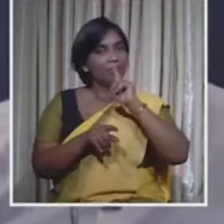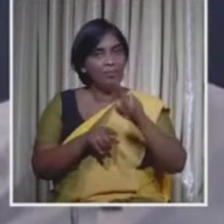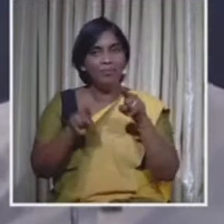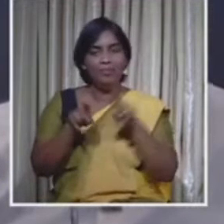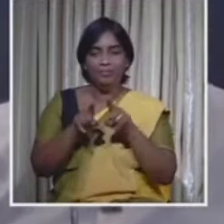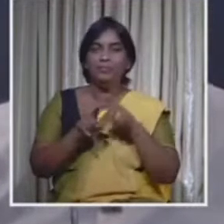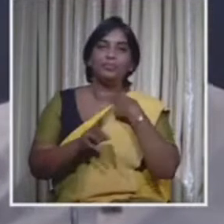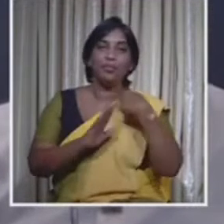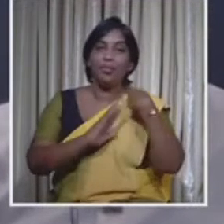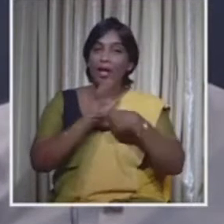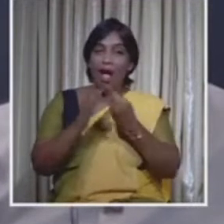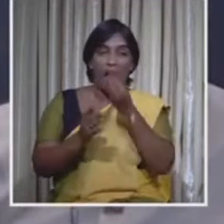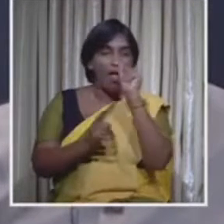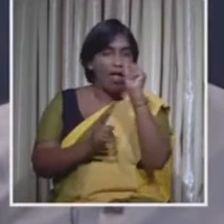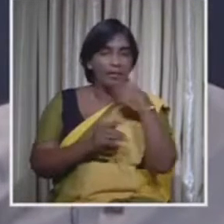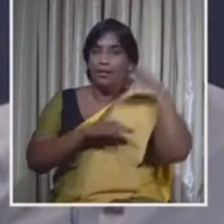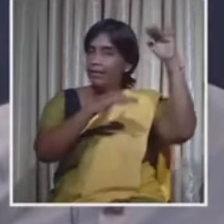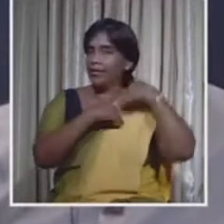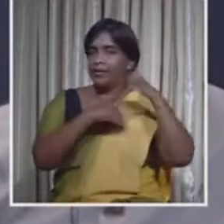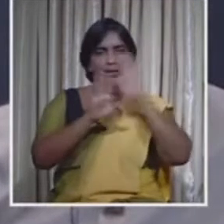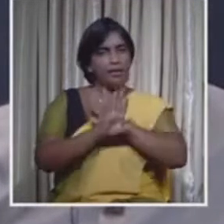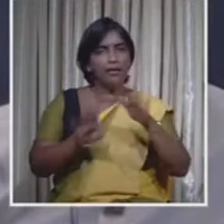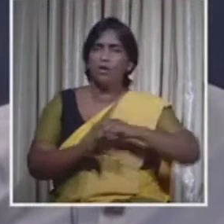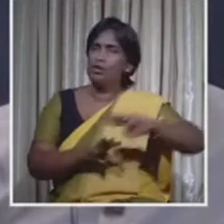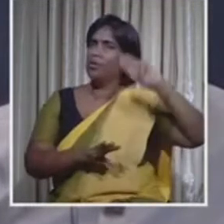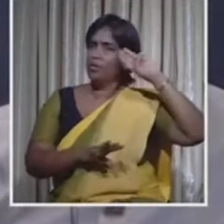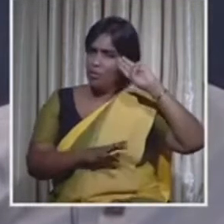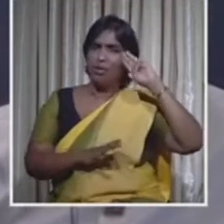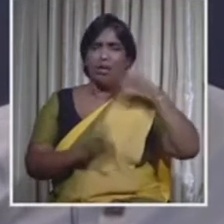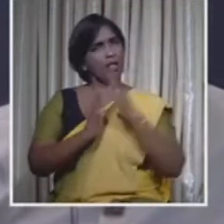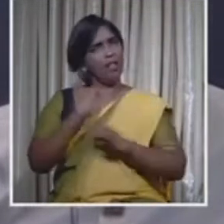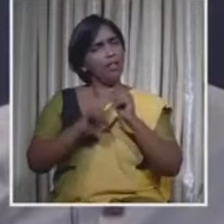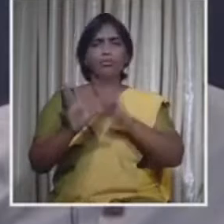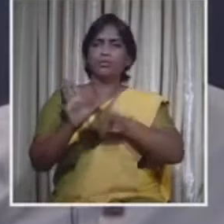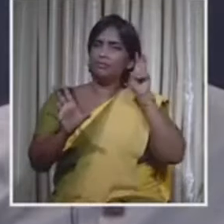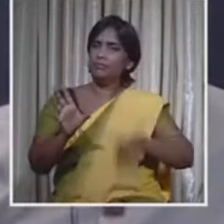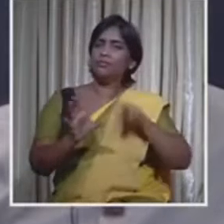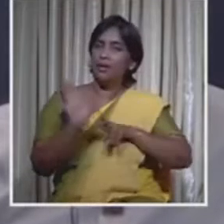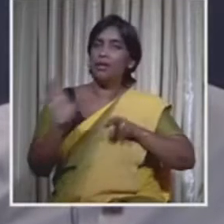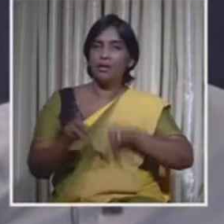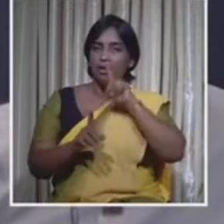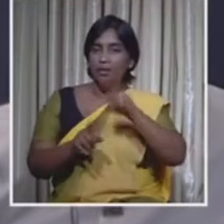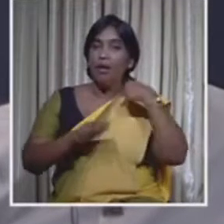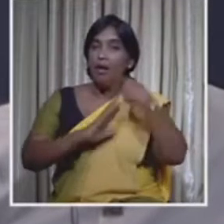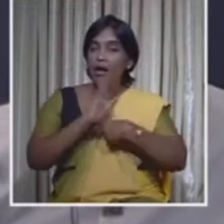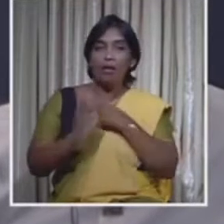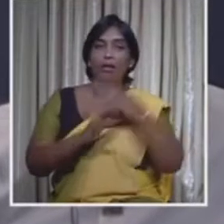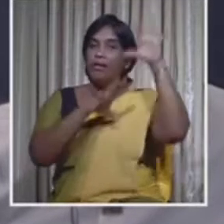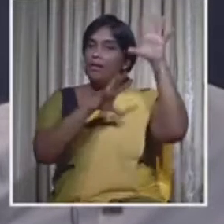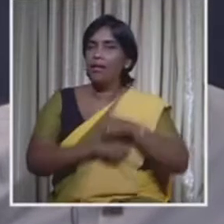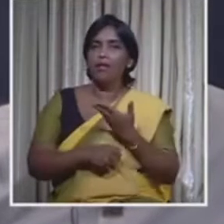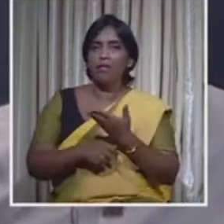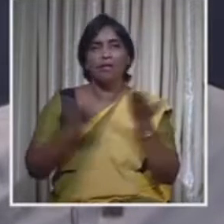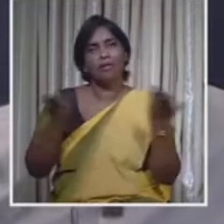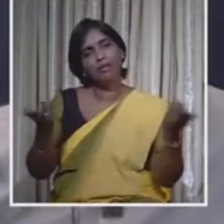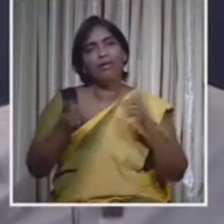මේ රටට හාල් ඇටයක් මම ගේන්න දෙන්නේ නෑ මම සහතික වෙනවා මම ඇමති කමින් ඉල්ලා අස් වෙනවා කියලා මේ රටට හාල් ගෙනෑවා එහෙනම්